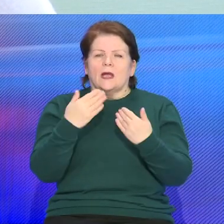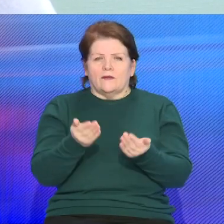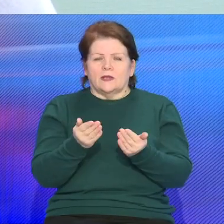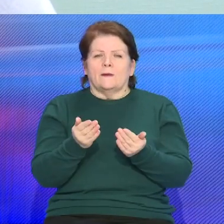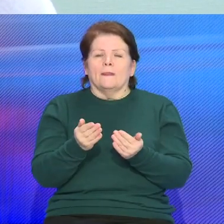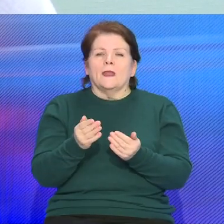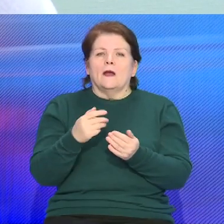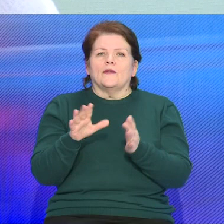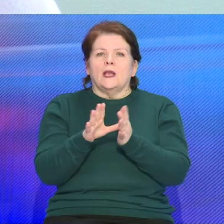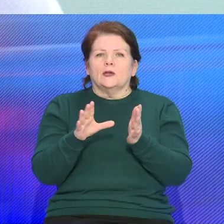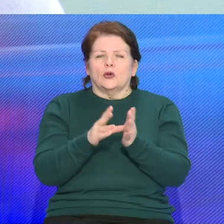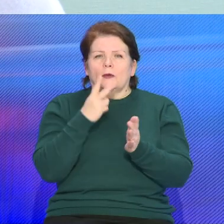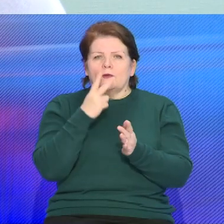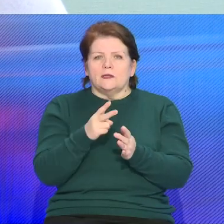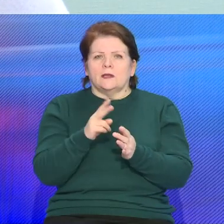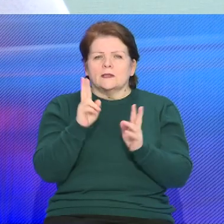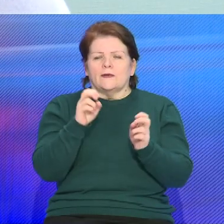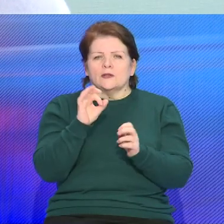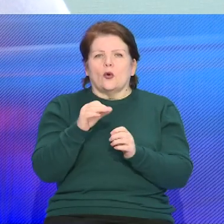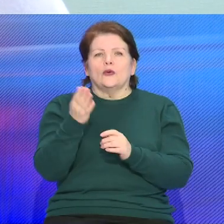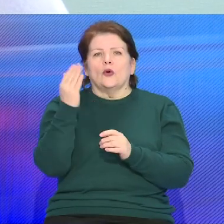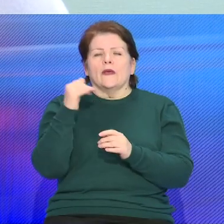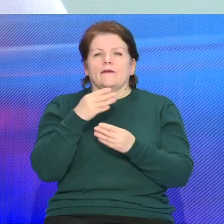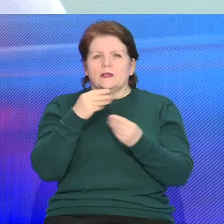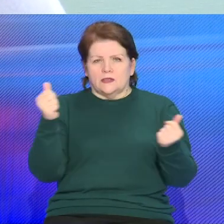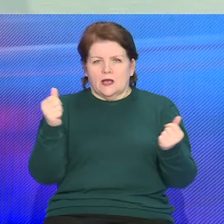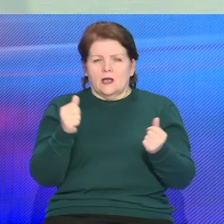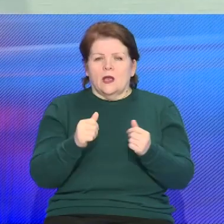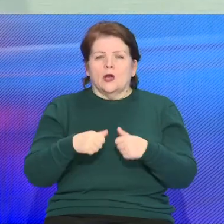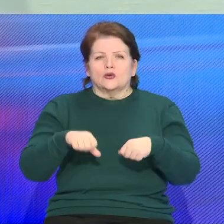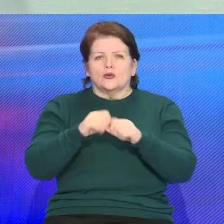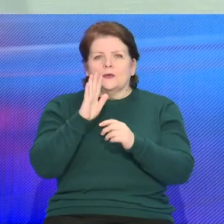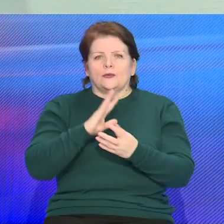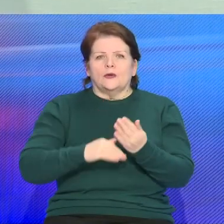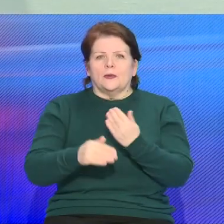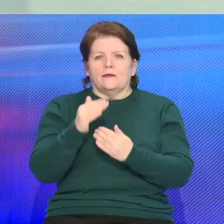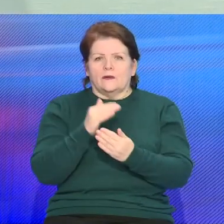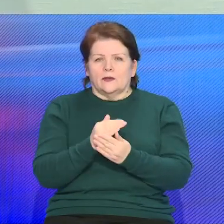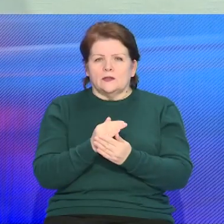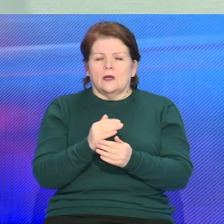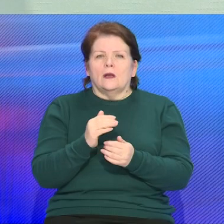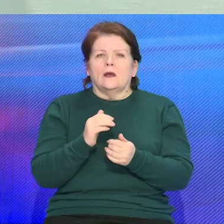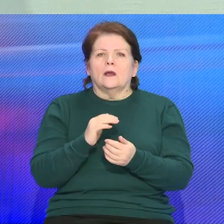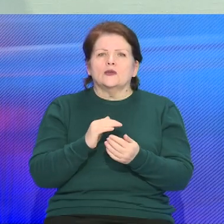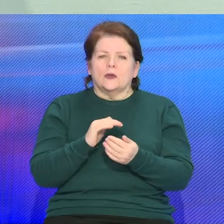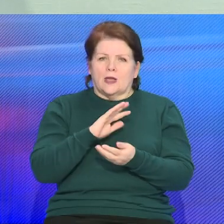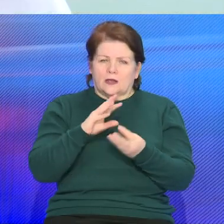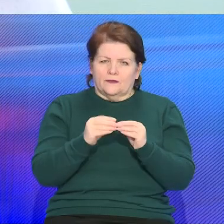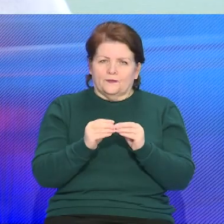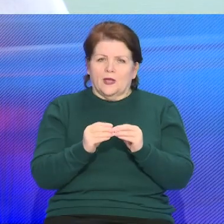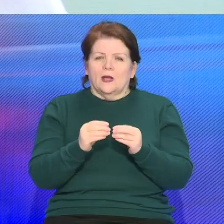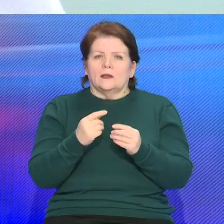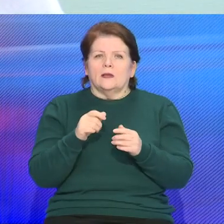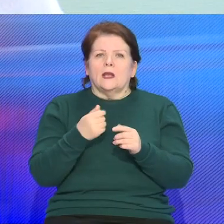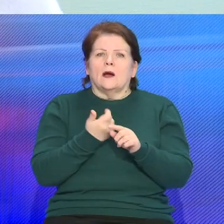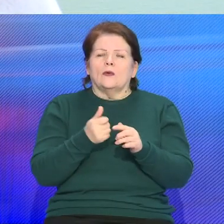весне», компетентное жюри будет подводить заочно итоги данной номинации. Для участия в отборе приглашаются